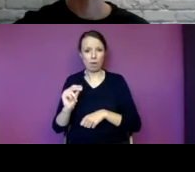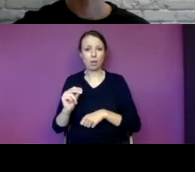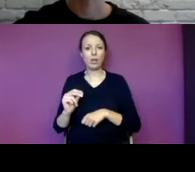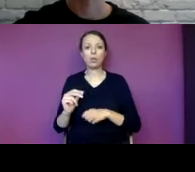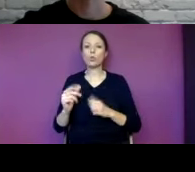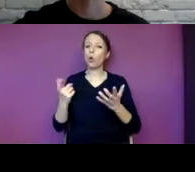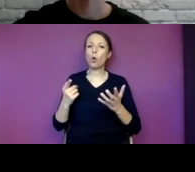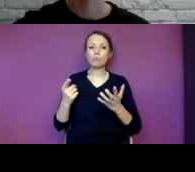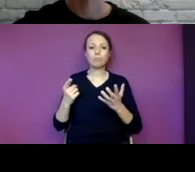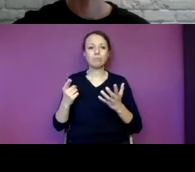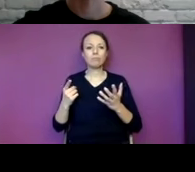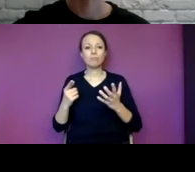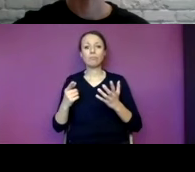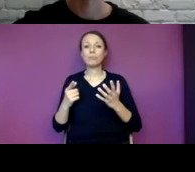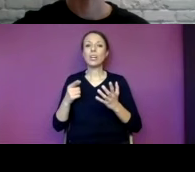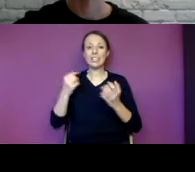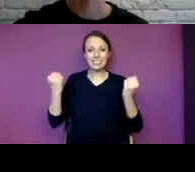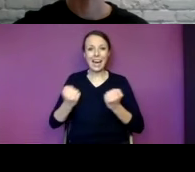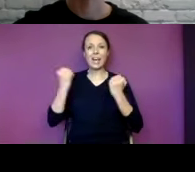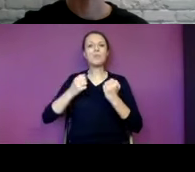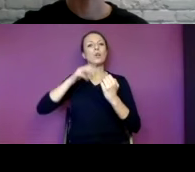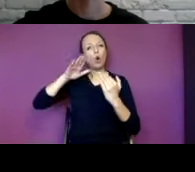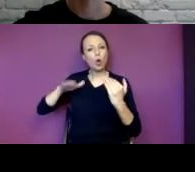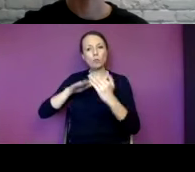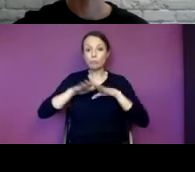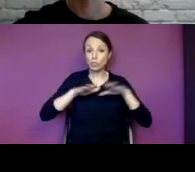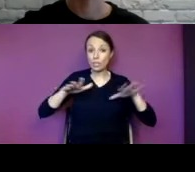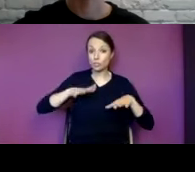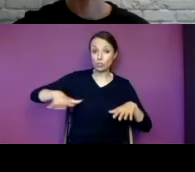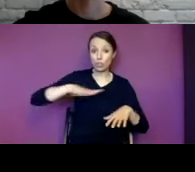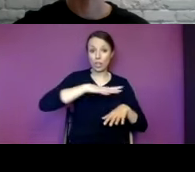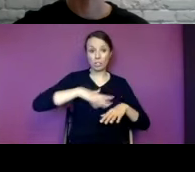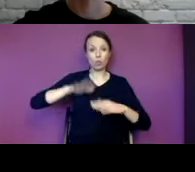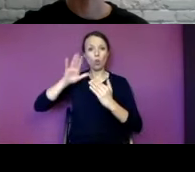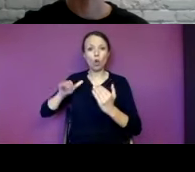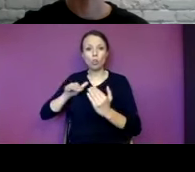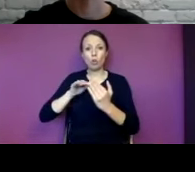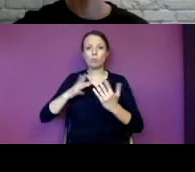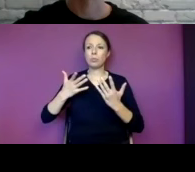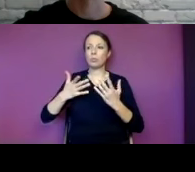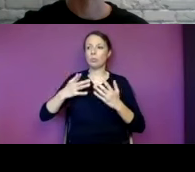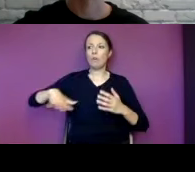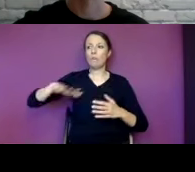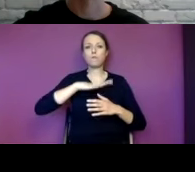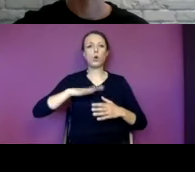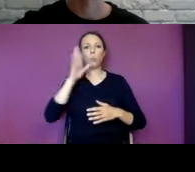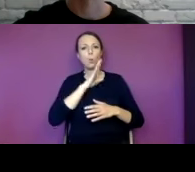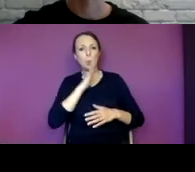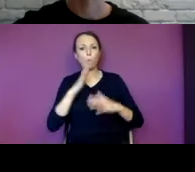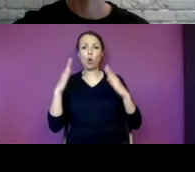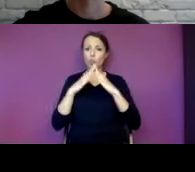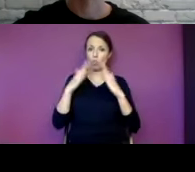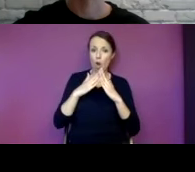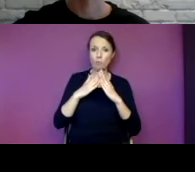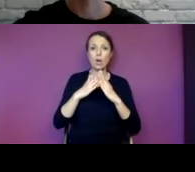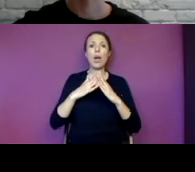bardzo cennej umiejętności dostosowywania przestrzeni własnego obejścia, własnego podwórza, domu do własnych zmieniających się